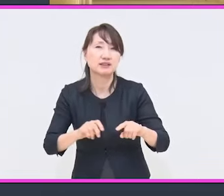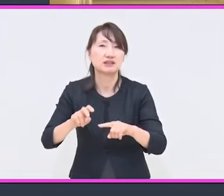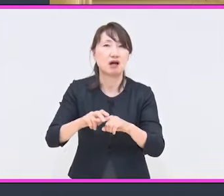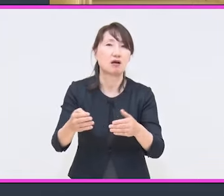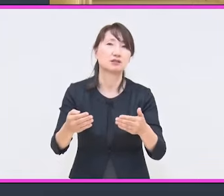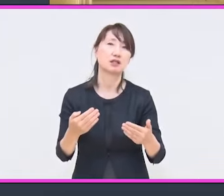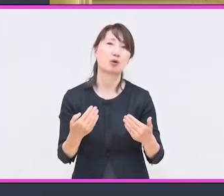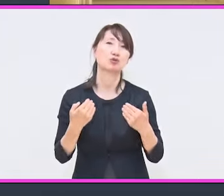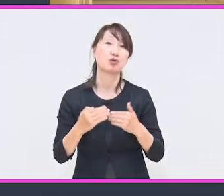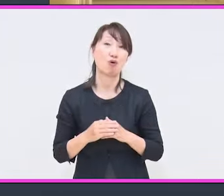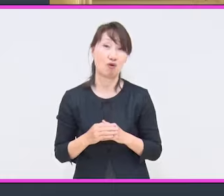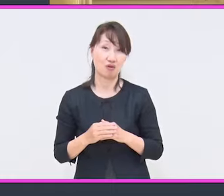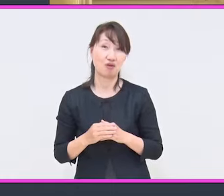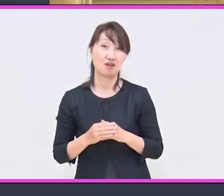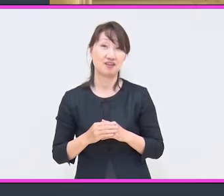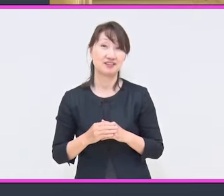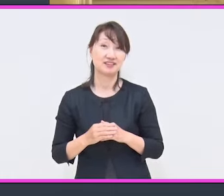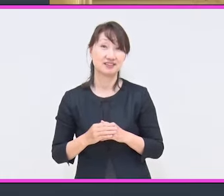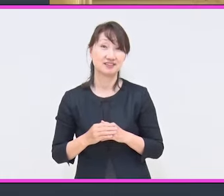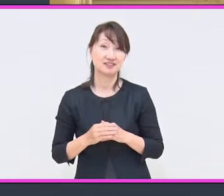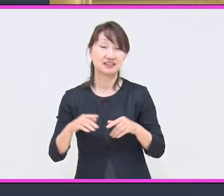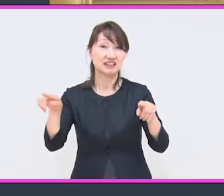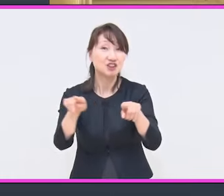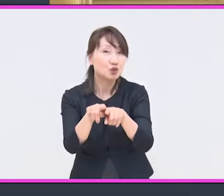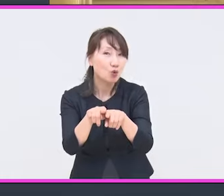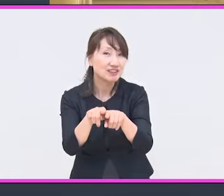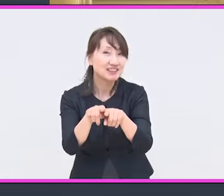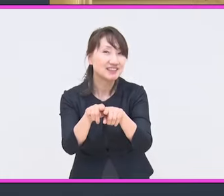が必要で、一緒に